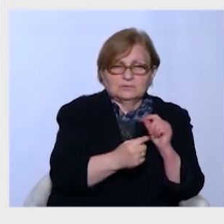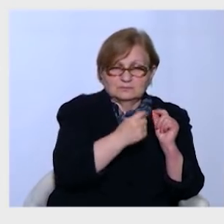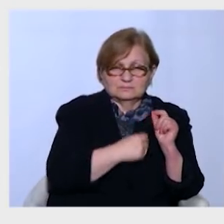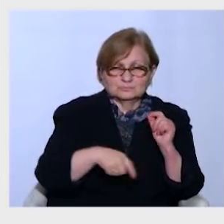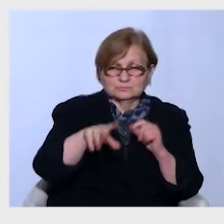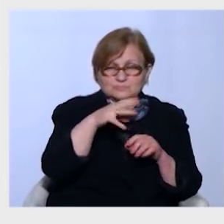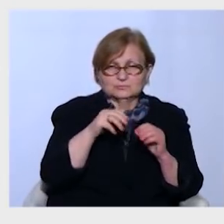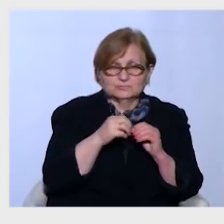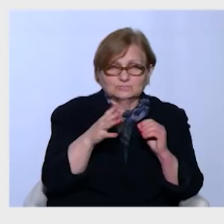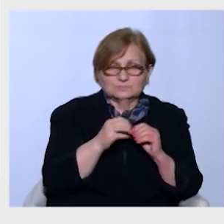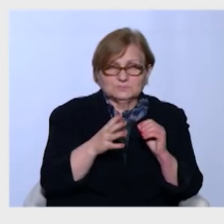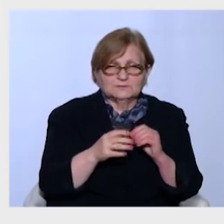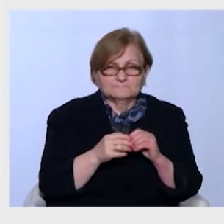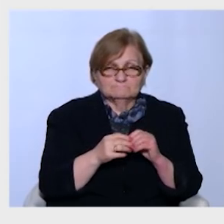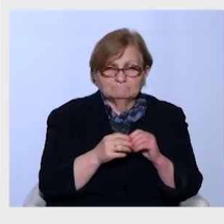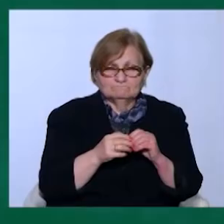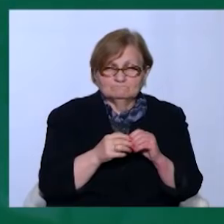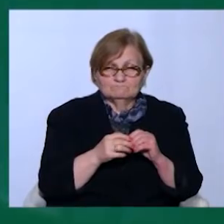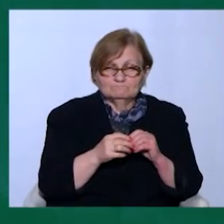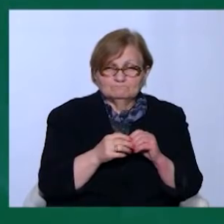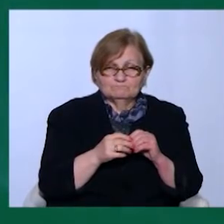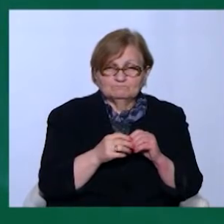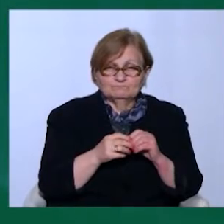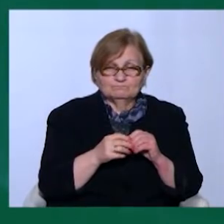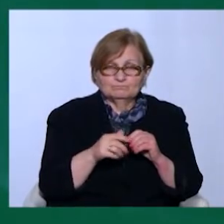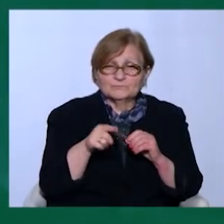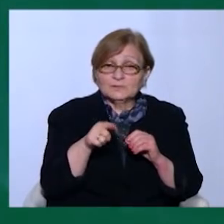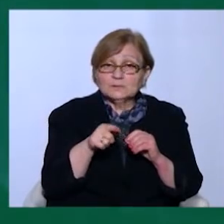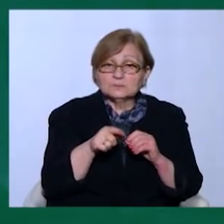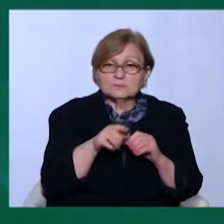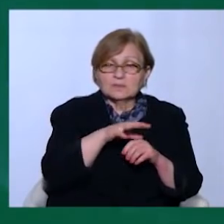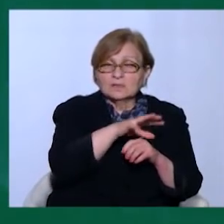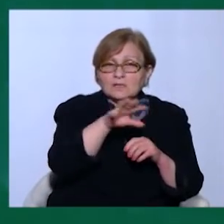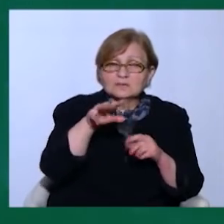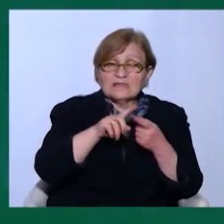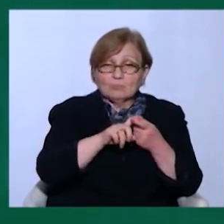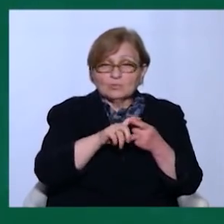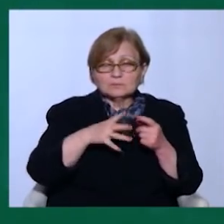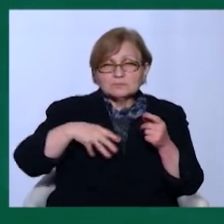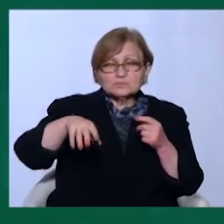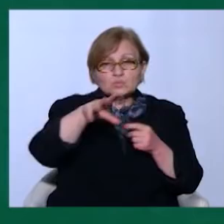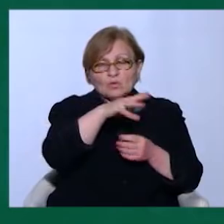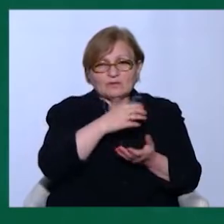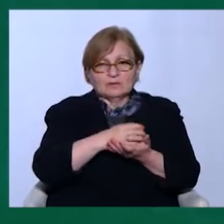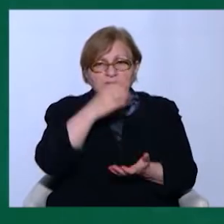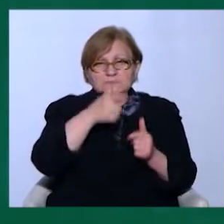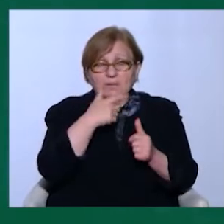15. ეს დამოკიდებულება ვრცელდება ნებისმიერი სახის